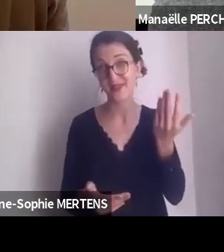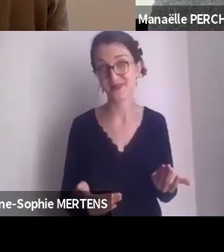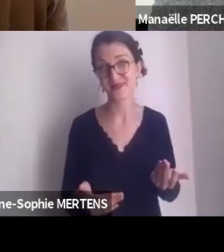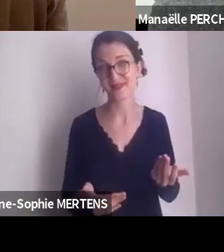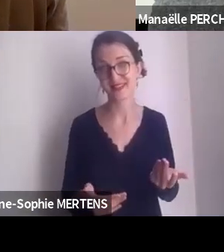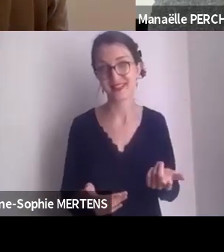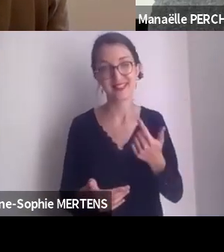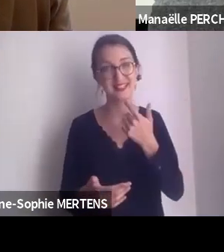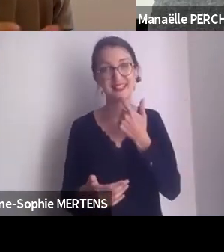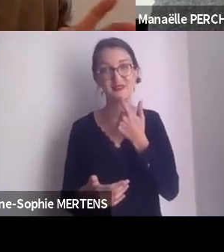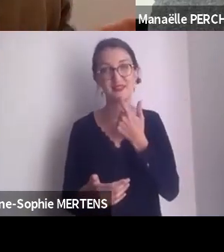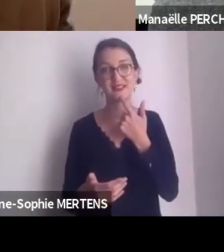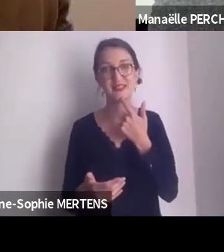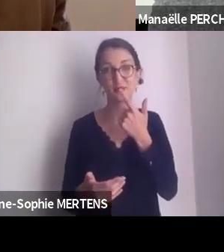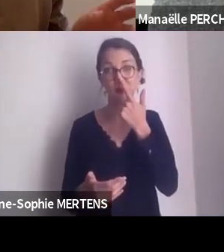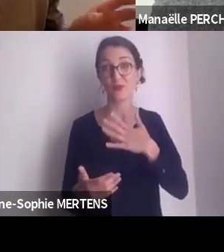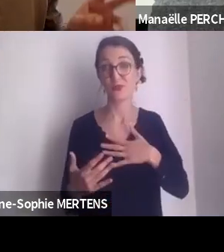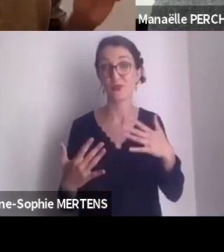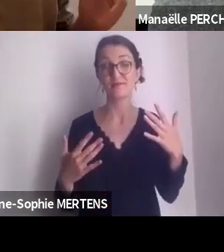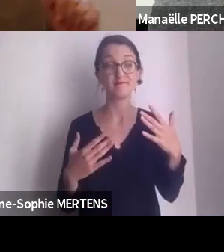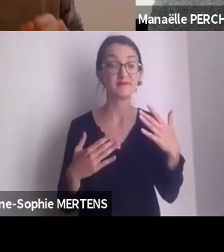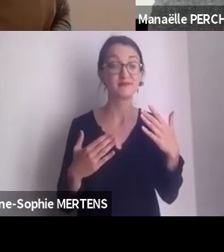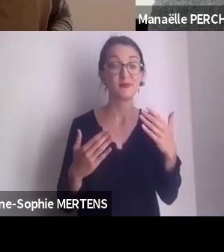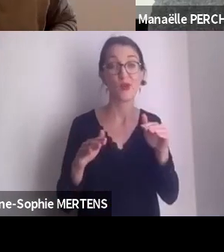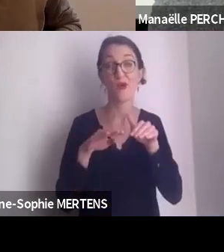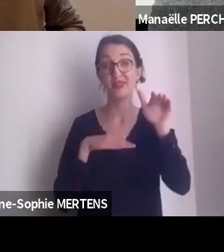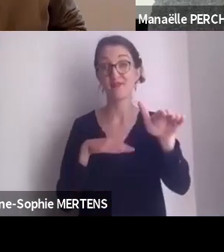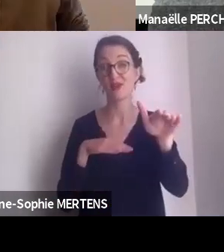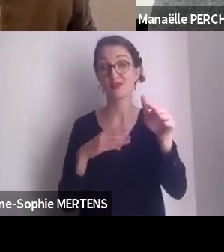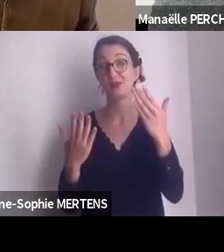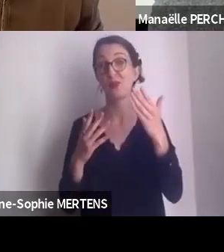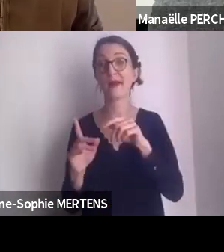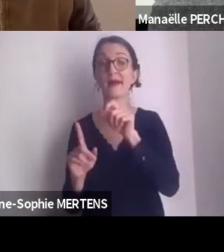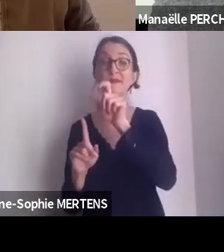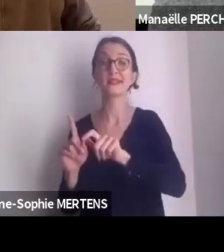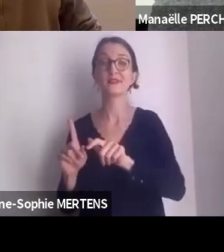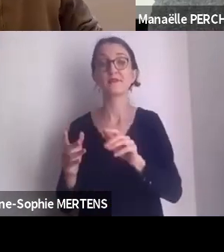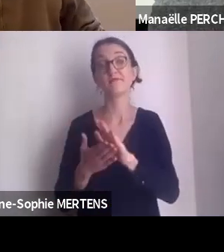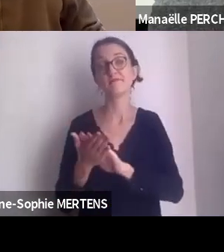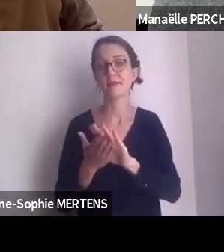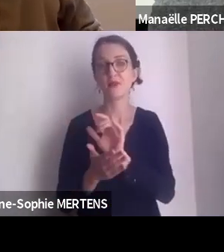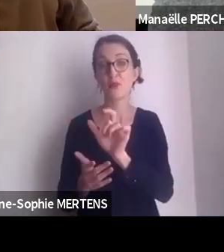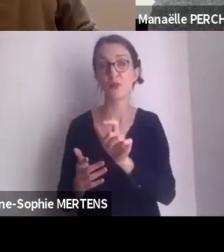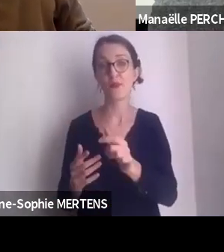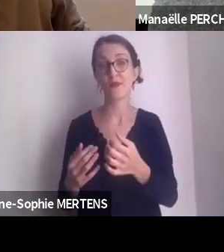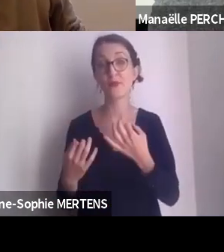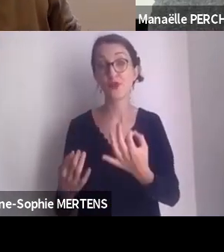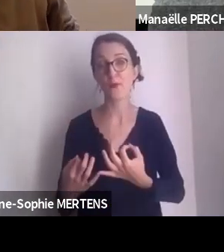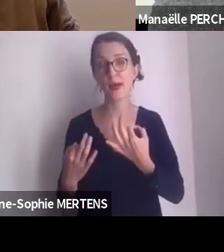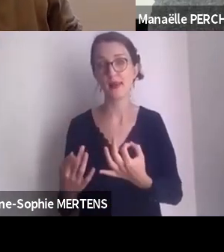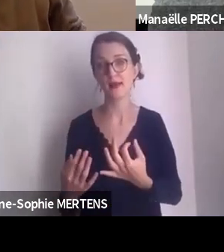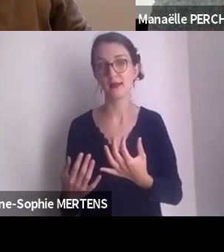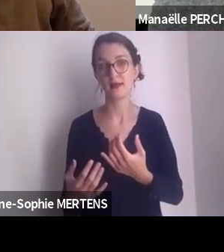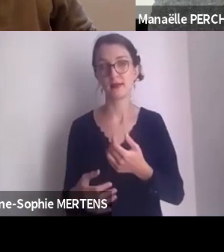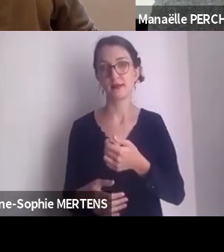où quelqu'un, à la limite, je vais peut-être choqué, dire normal, entre guillemets, n'aura pas cette résilience que